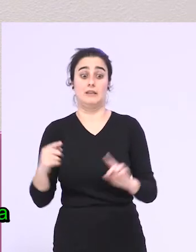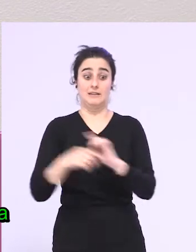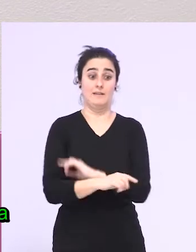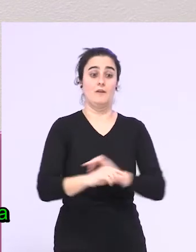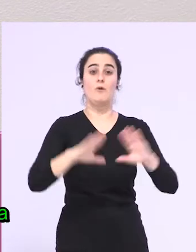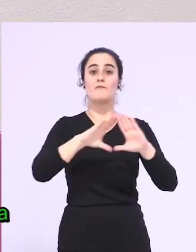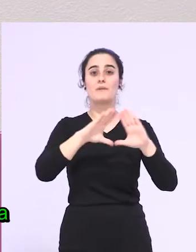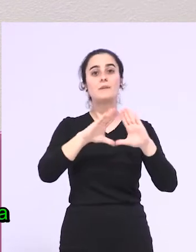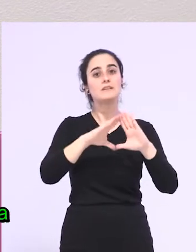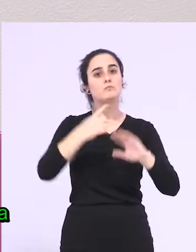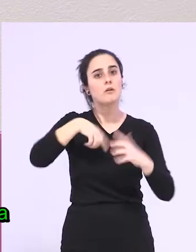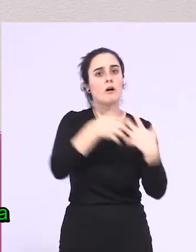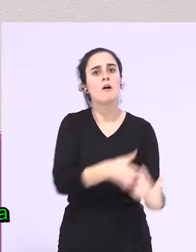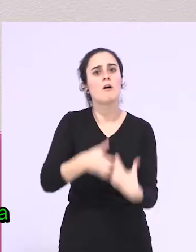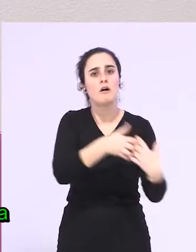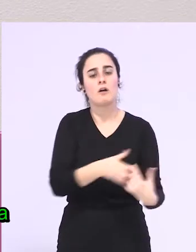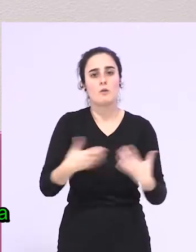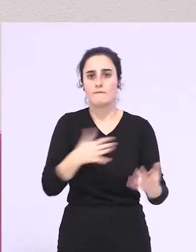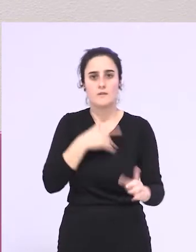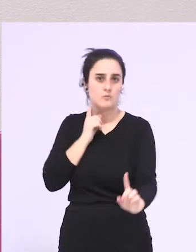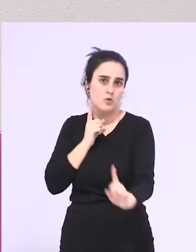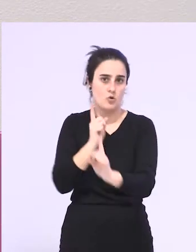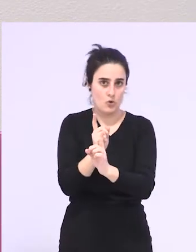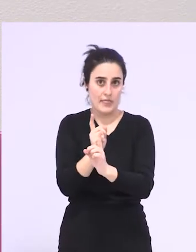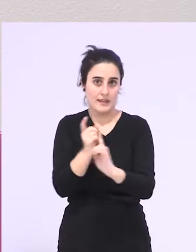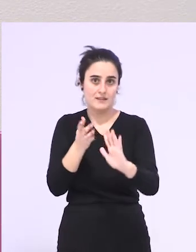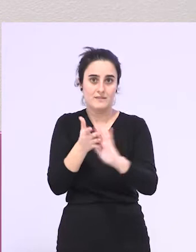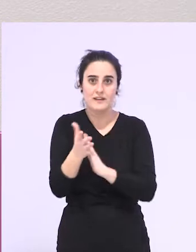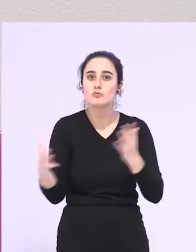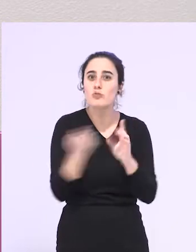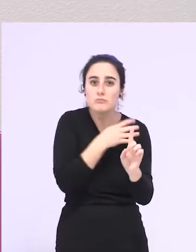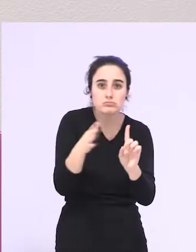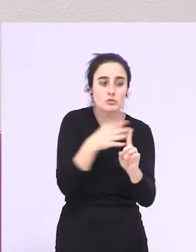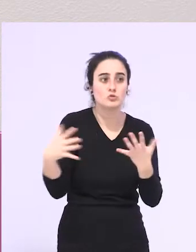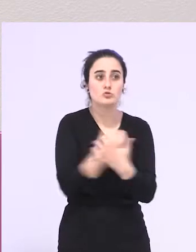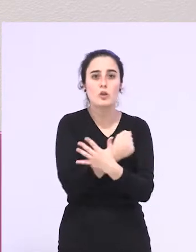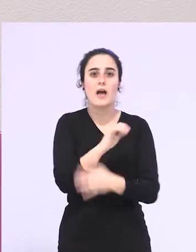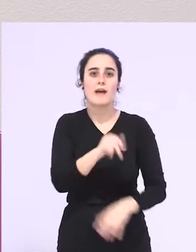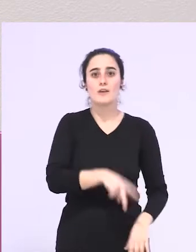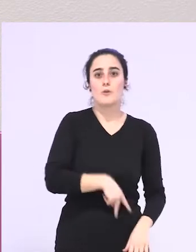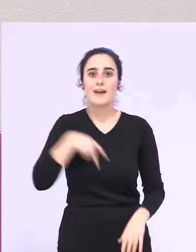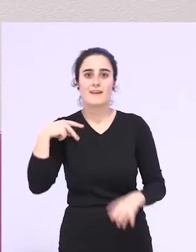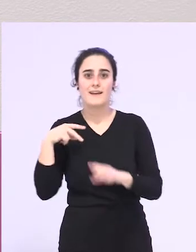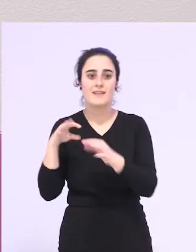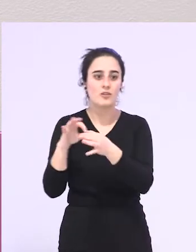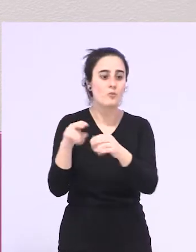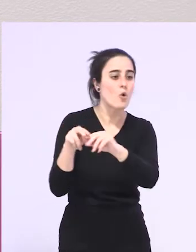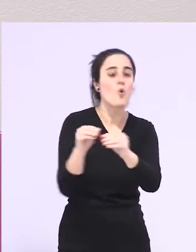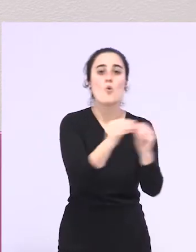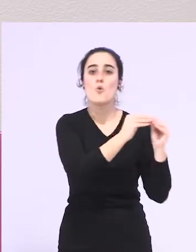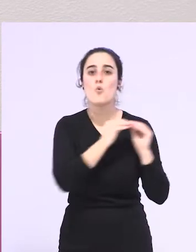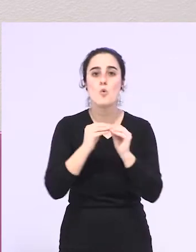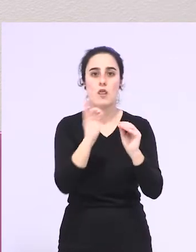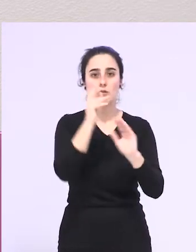da horrei kontra egitea, ez? Eta aldiz eraso guztiek partekatzen duten orokortasun hori edo normatibitate